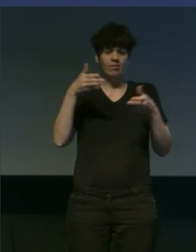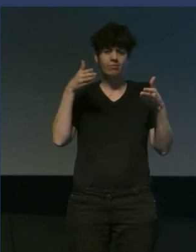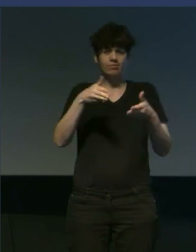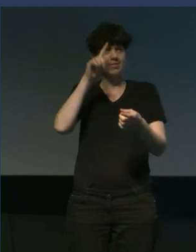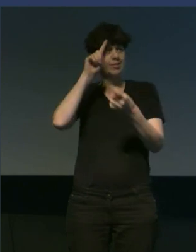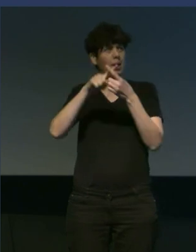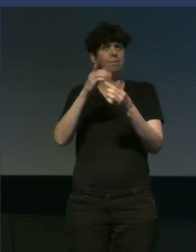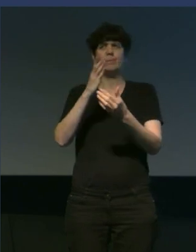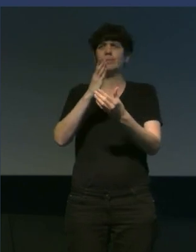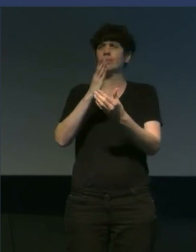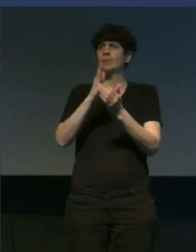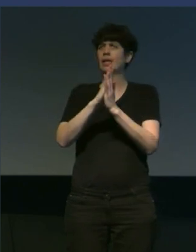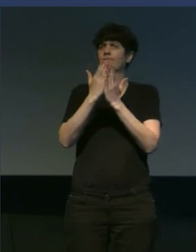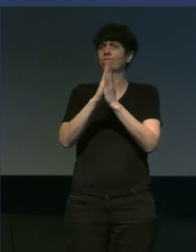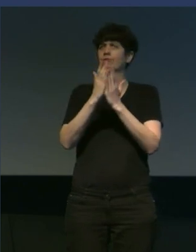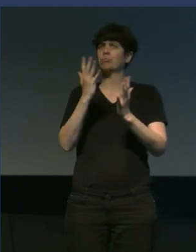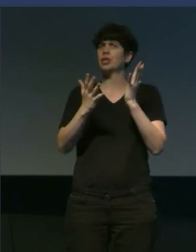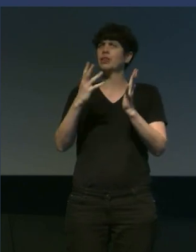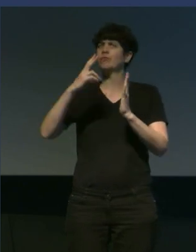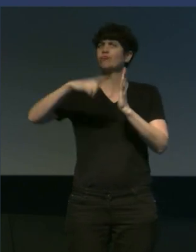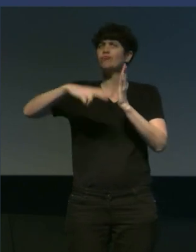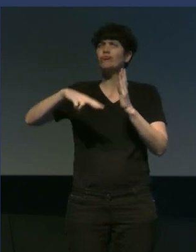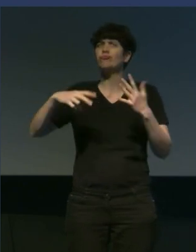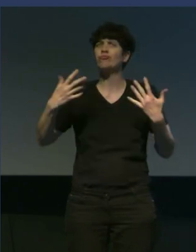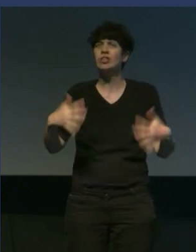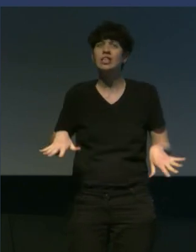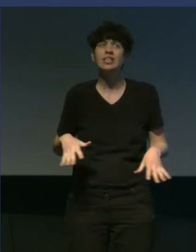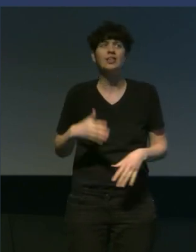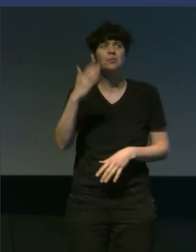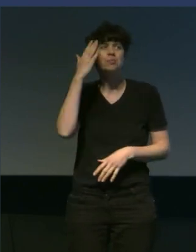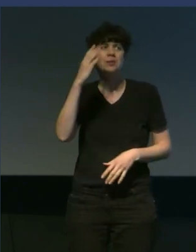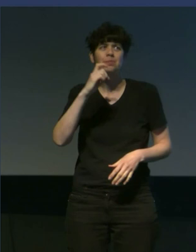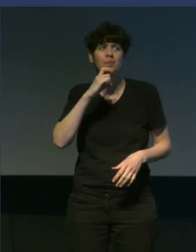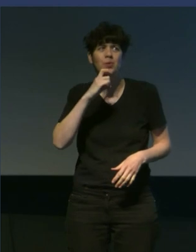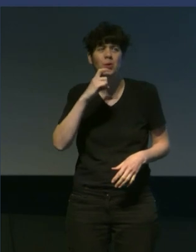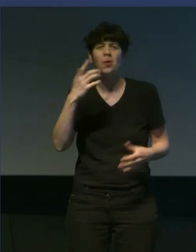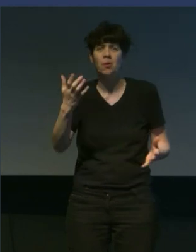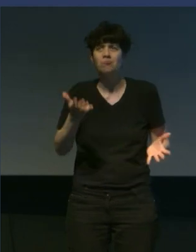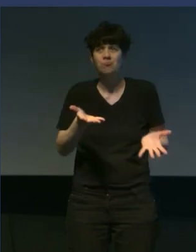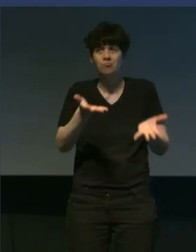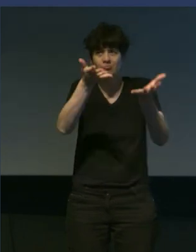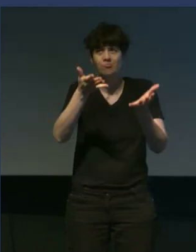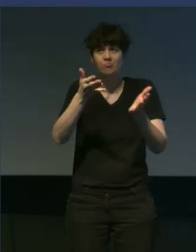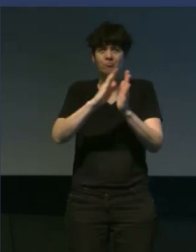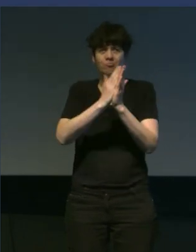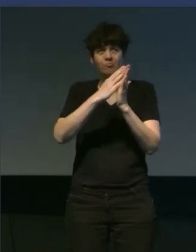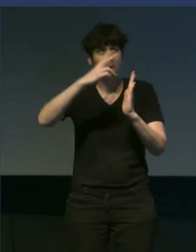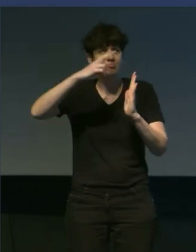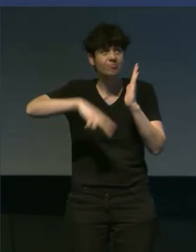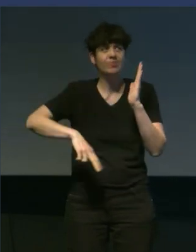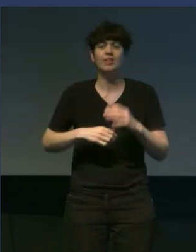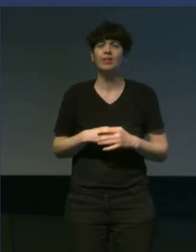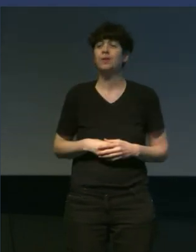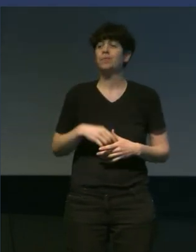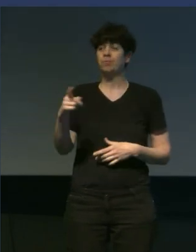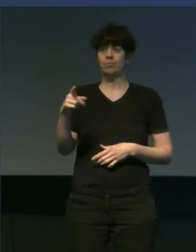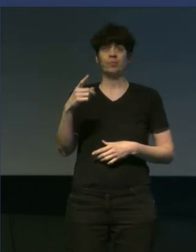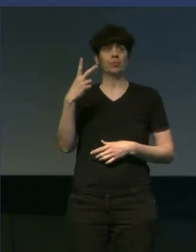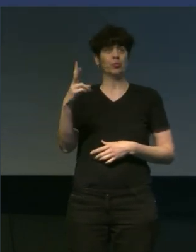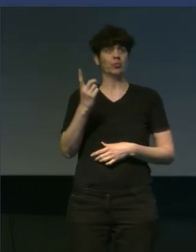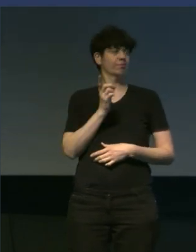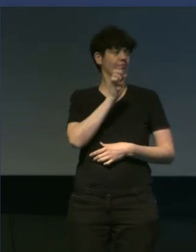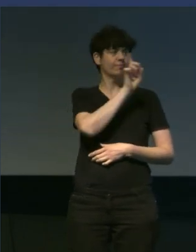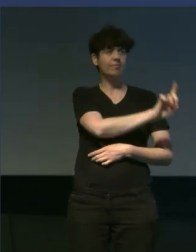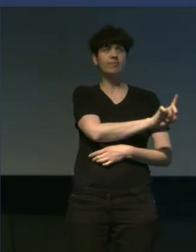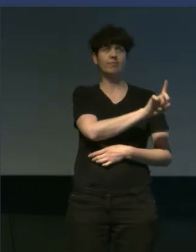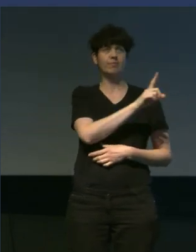déjà parcouru, peut-être déjà lu. Si vous ne l'avez pas déjà fait, je vous invite à le découvrir et je pense que justement l'intervention de Claire vous donnera envie